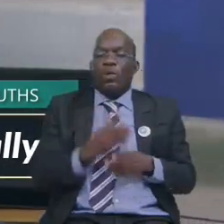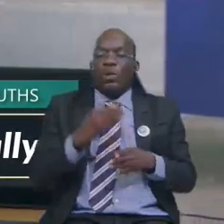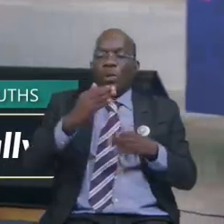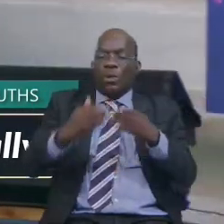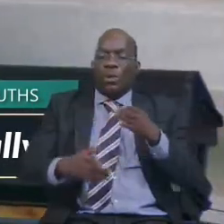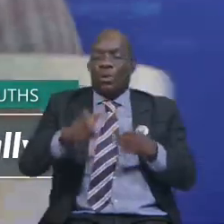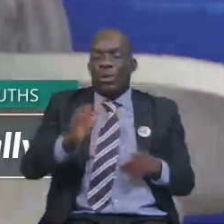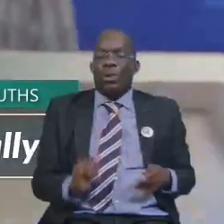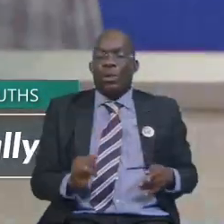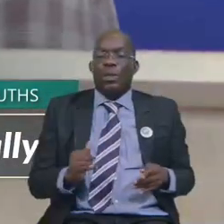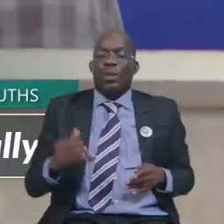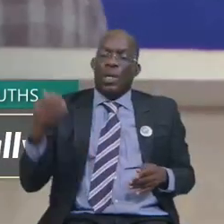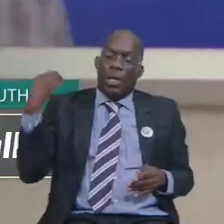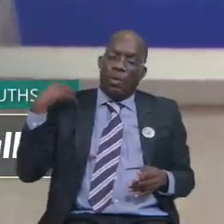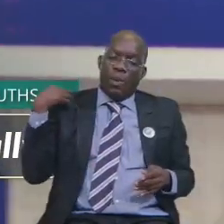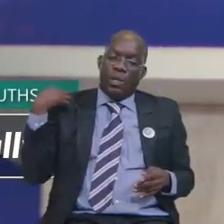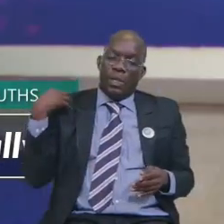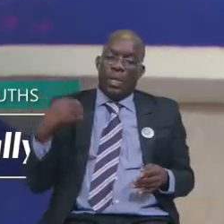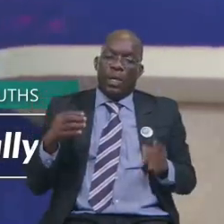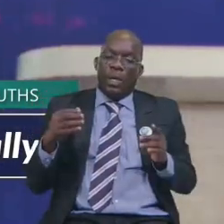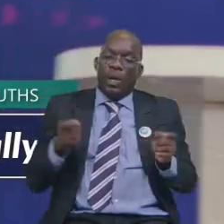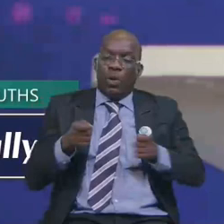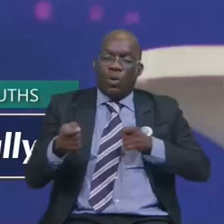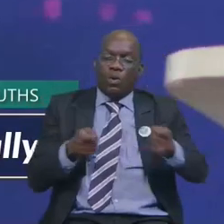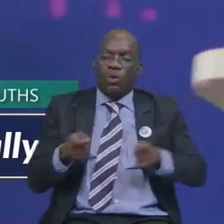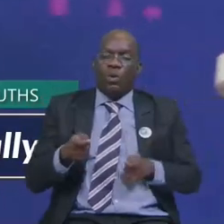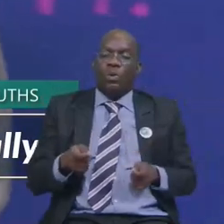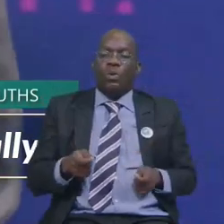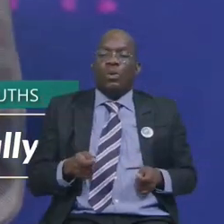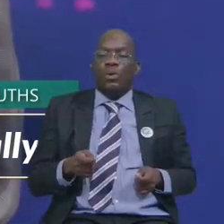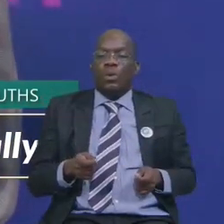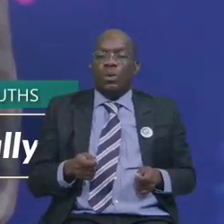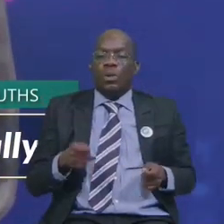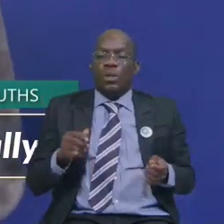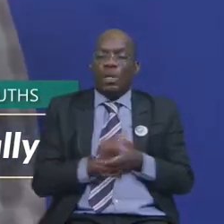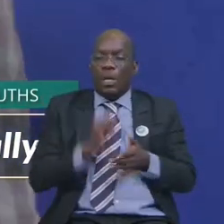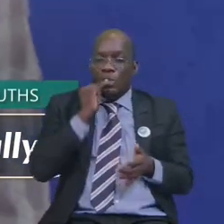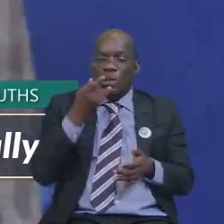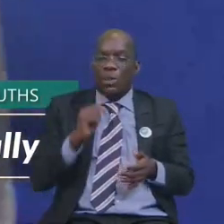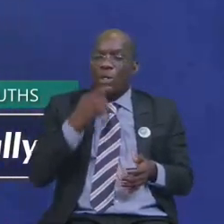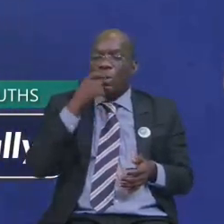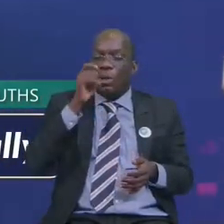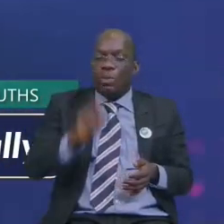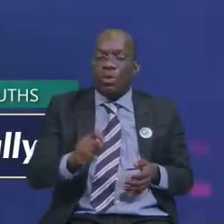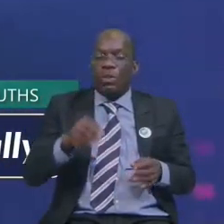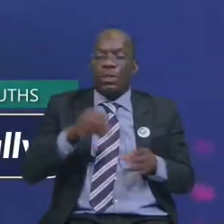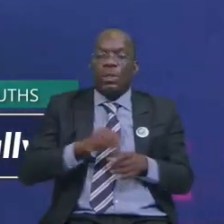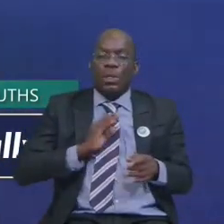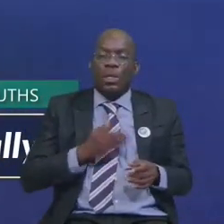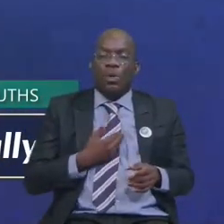maîtrise totalement le moi incontrôlable dans nos vieux vous voyez quelque chose se passe